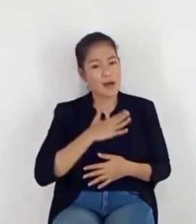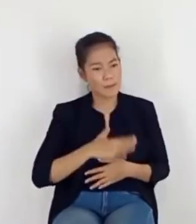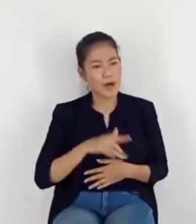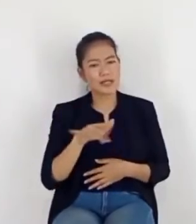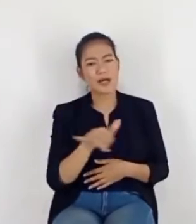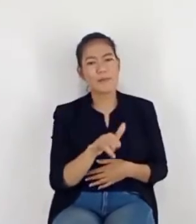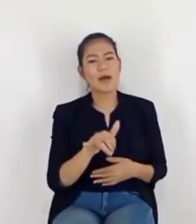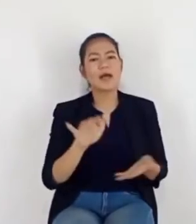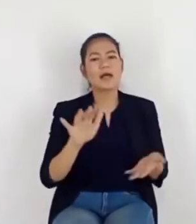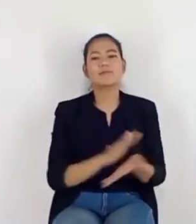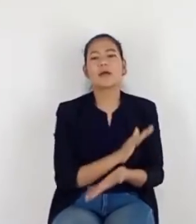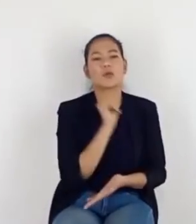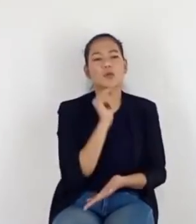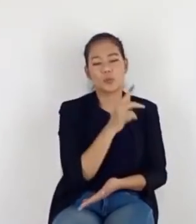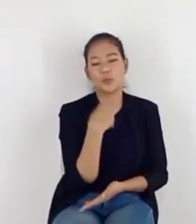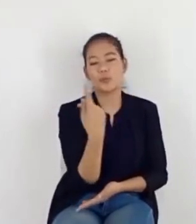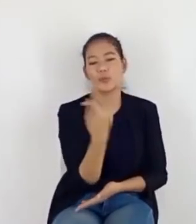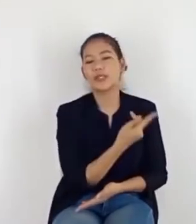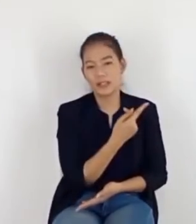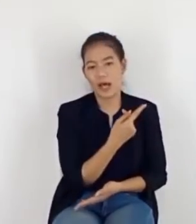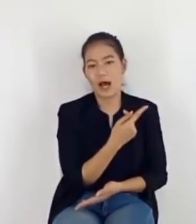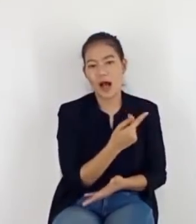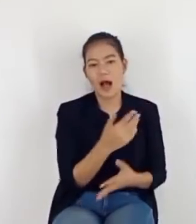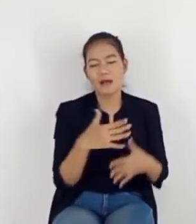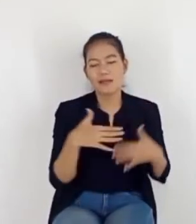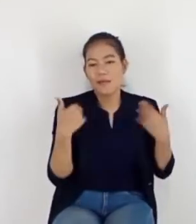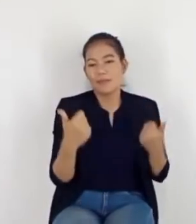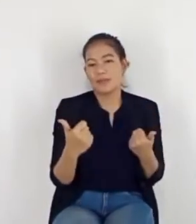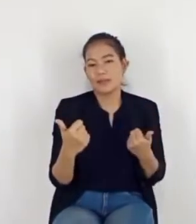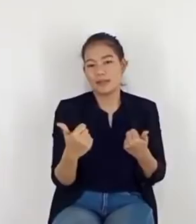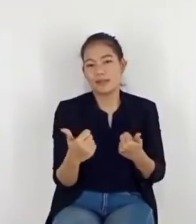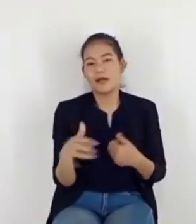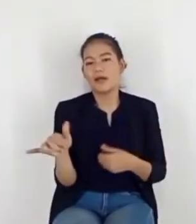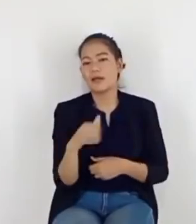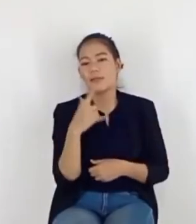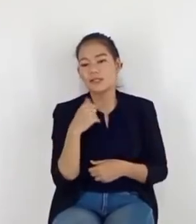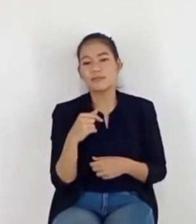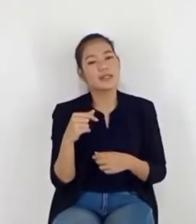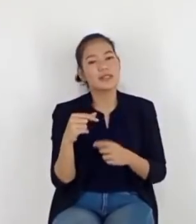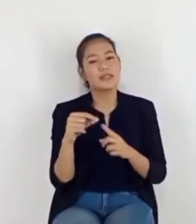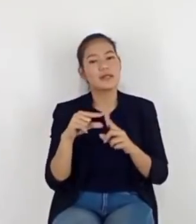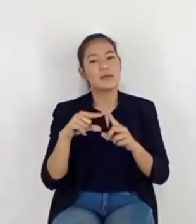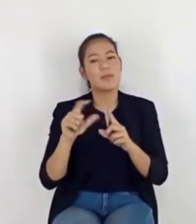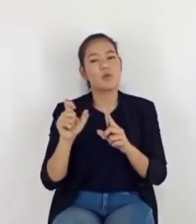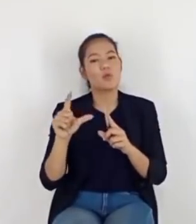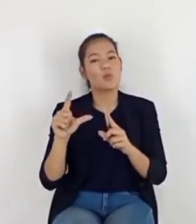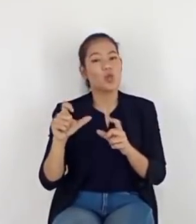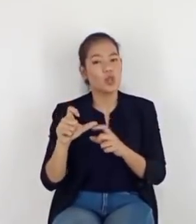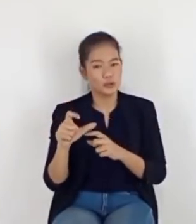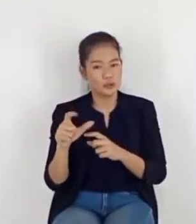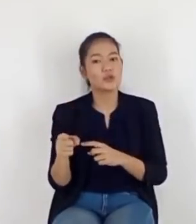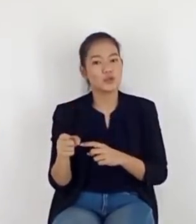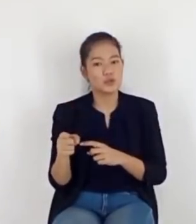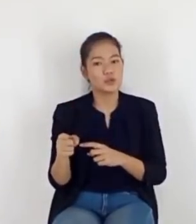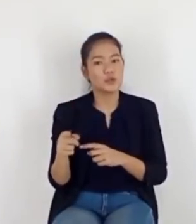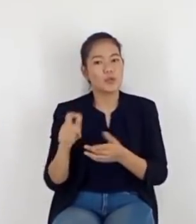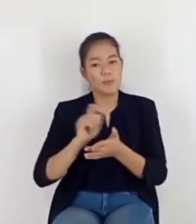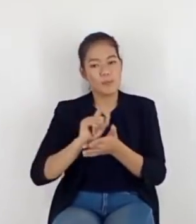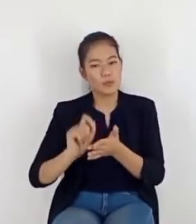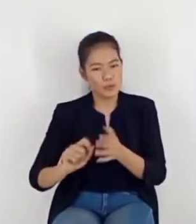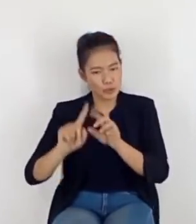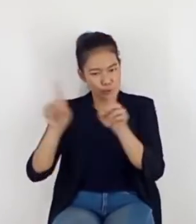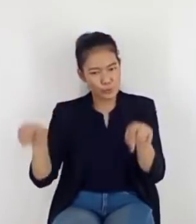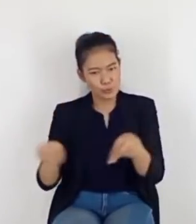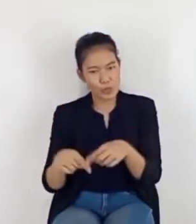sebagai kesempatan bagimu untuk beroleh selamat. Seperti juga Paulus, saudara kita yang kekasih, telah menulis